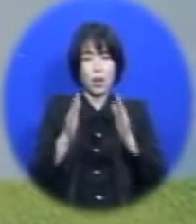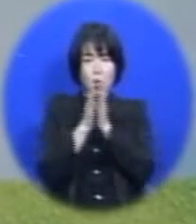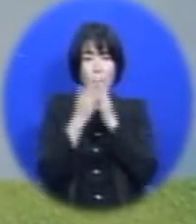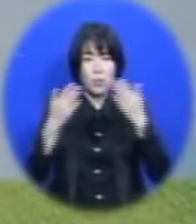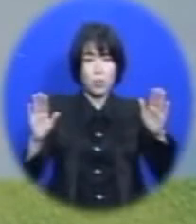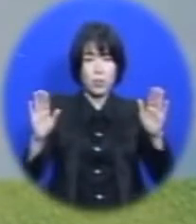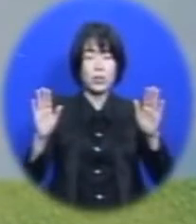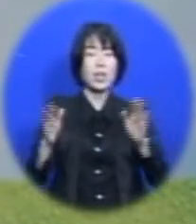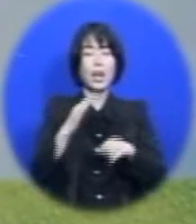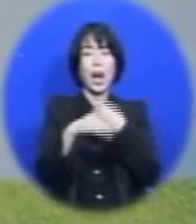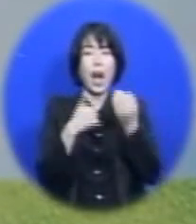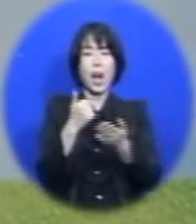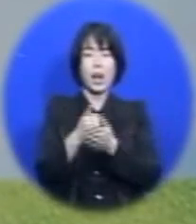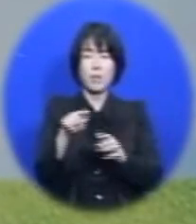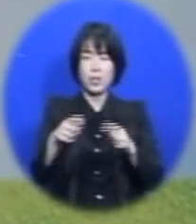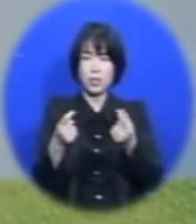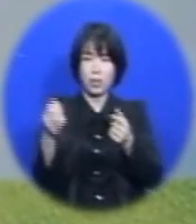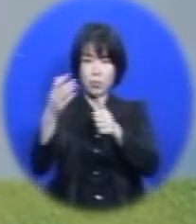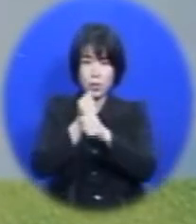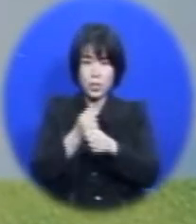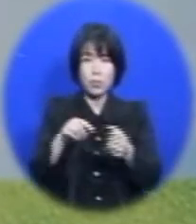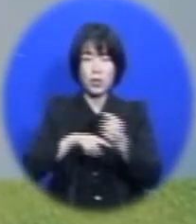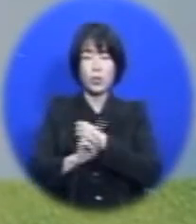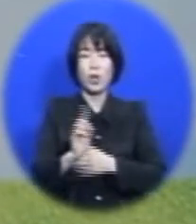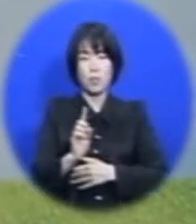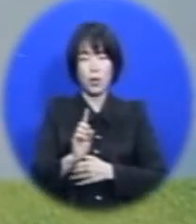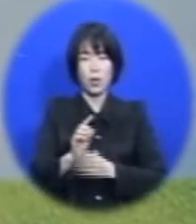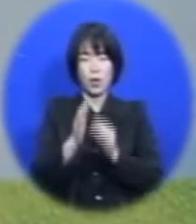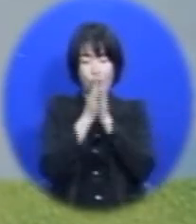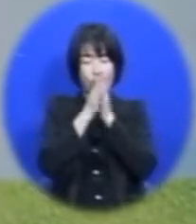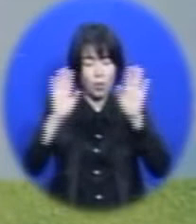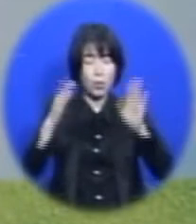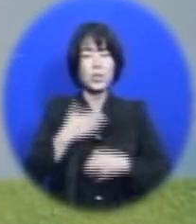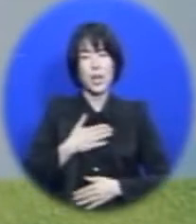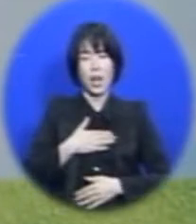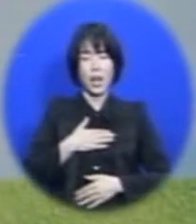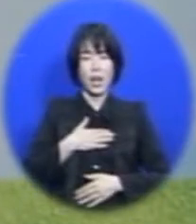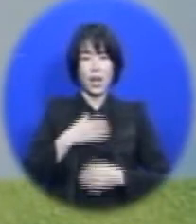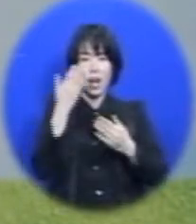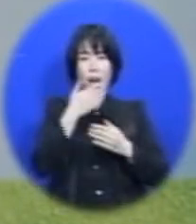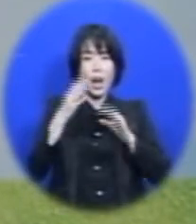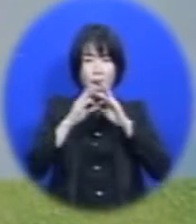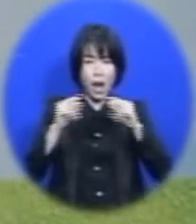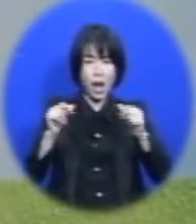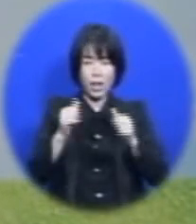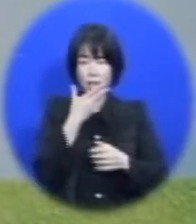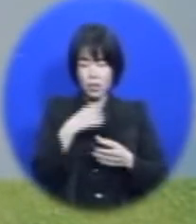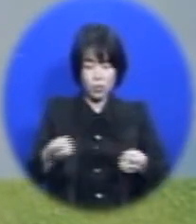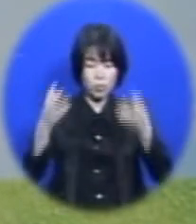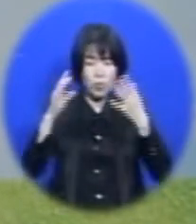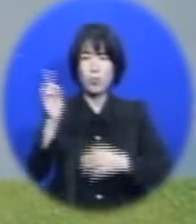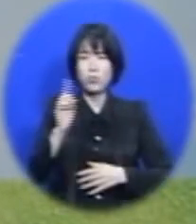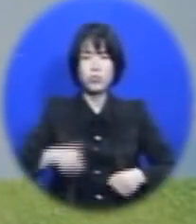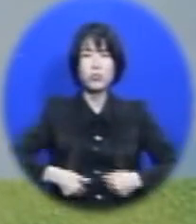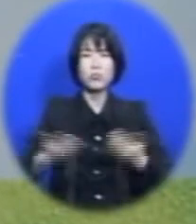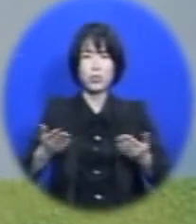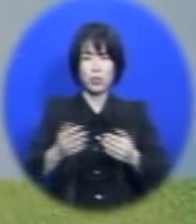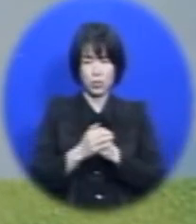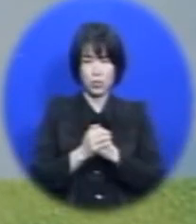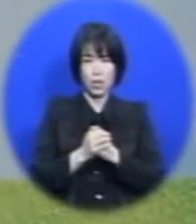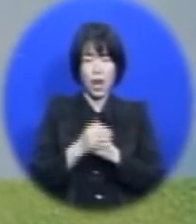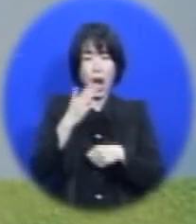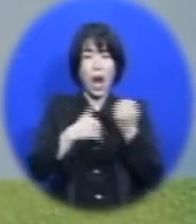하나님을 이렇게까지 붙잡는 이유가 뭐지요? 모세는 아는 거예요. 가나안 땅 축복 무슨 소용이 있냐 말이에요. 하나님이 함께